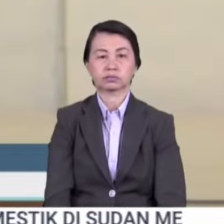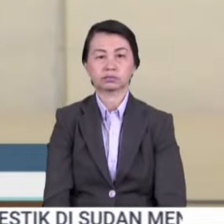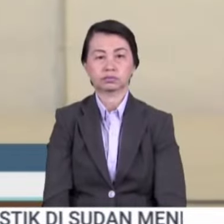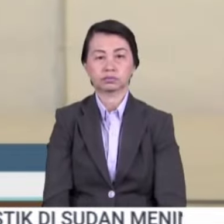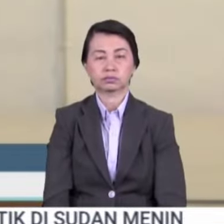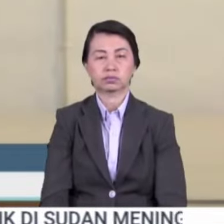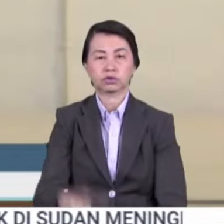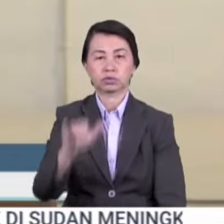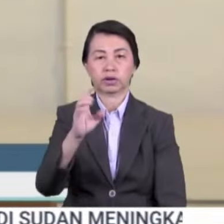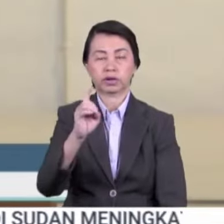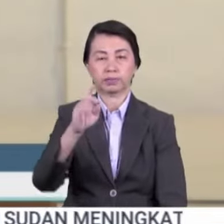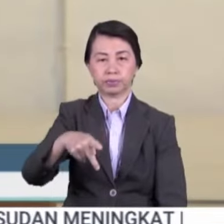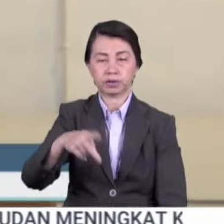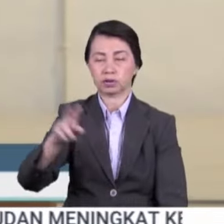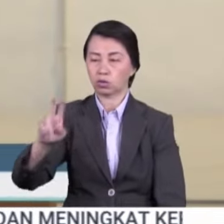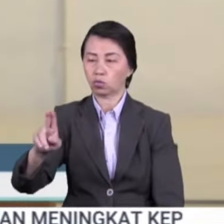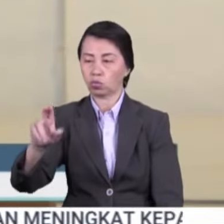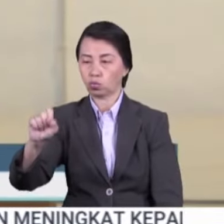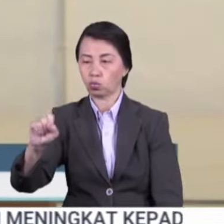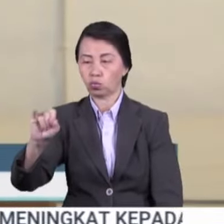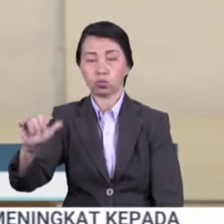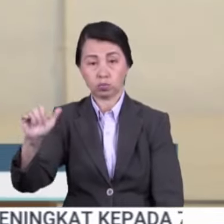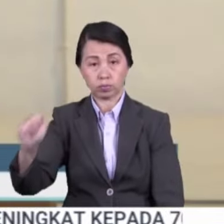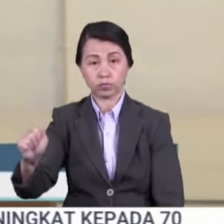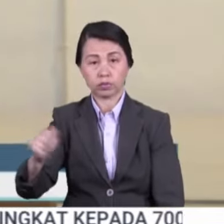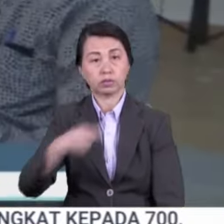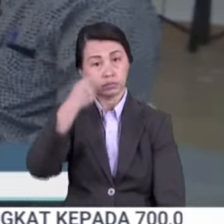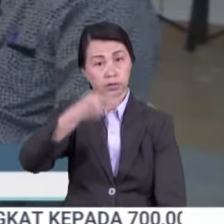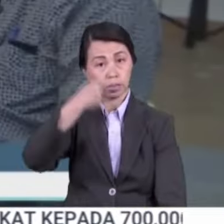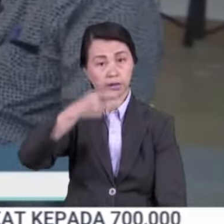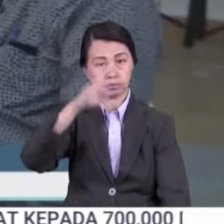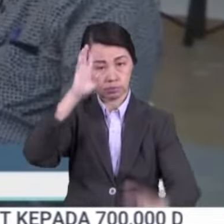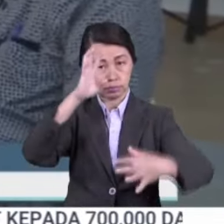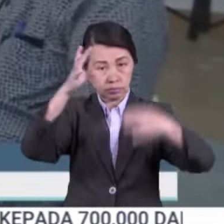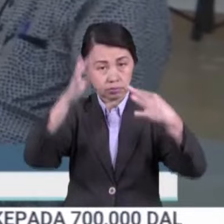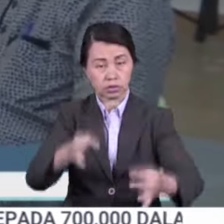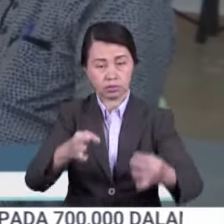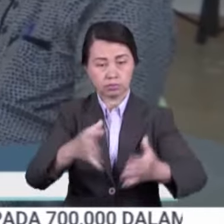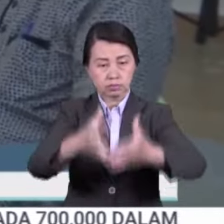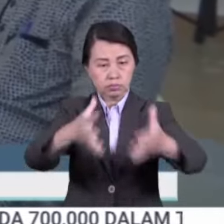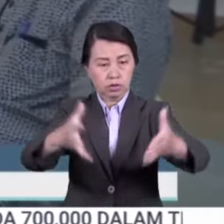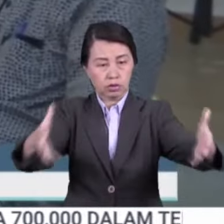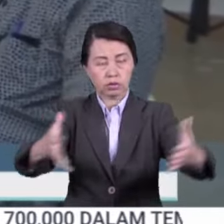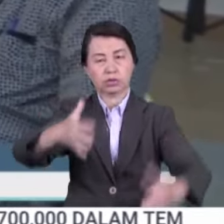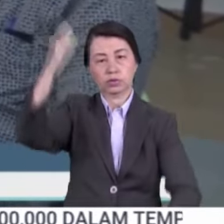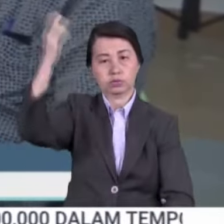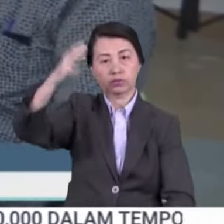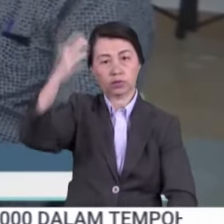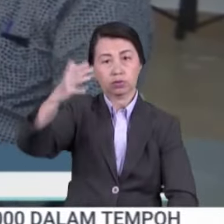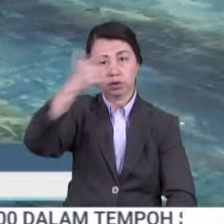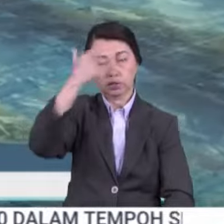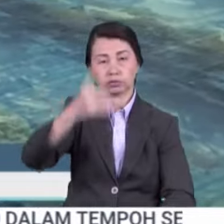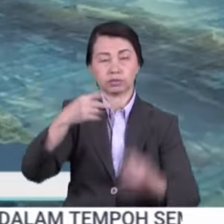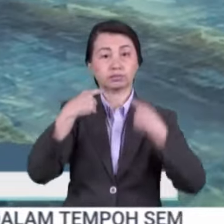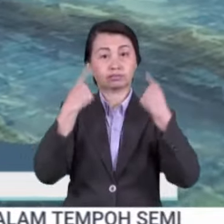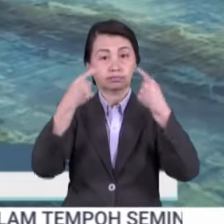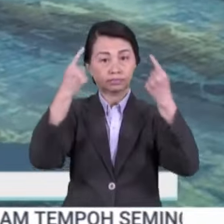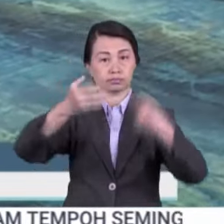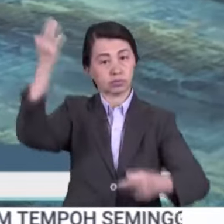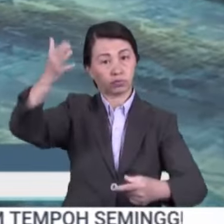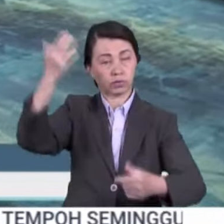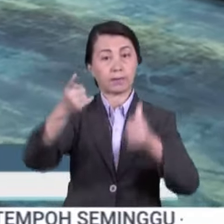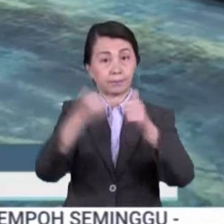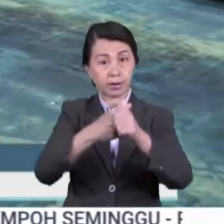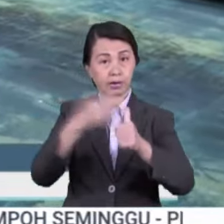Yang di-Pertua Usia Datuk Sapawi Ahmad berkata, keputusan memperluas forum berkenaan susulan kejayaan forum pertama